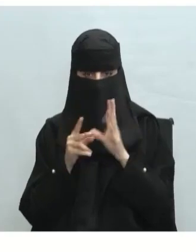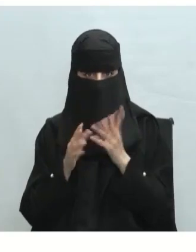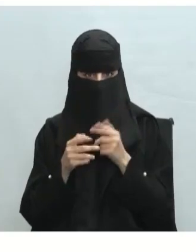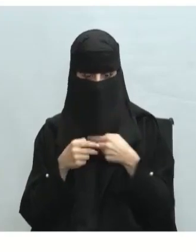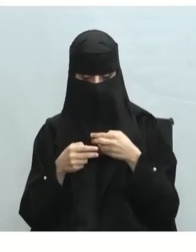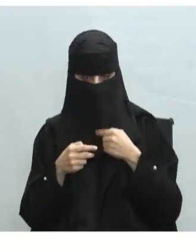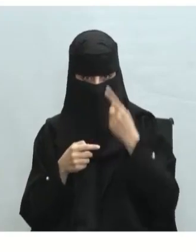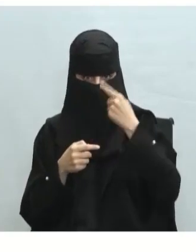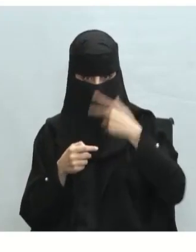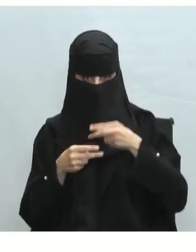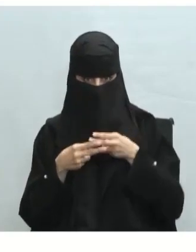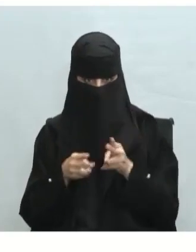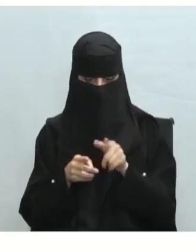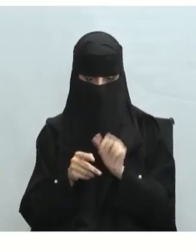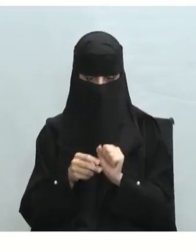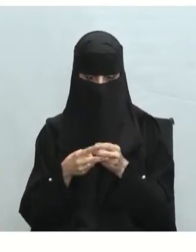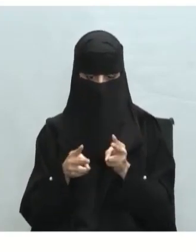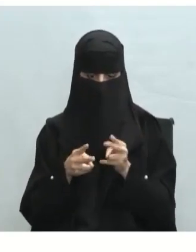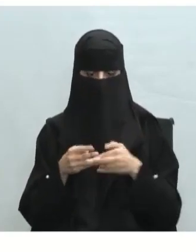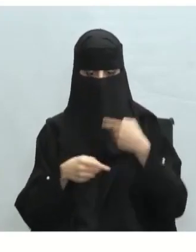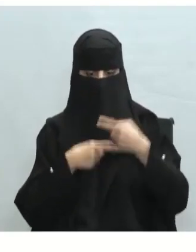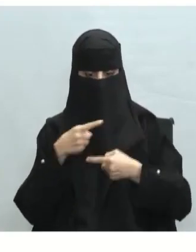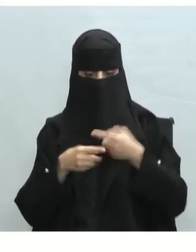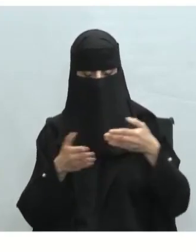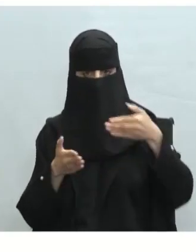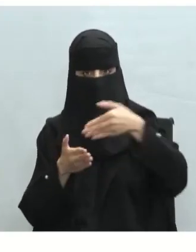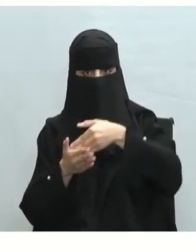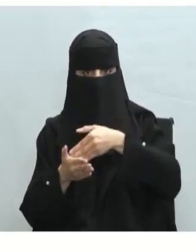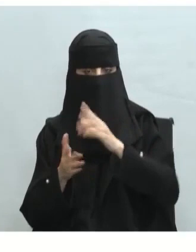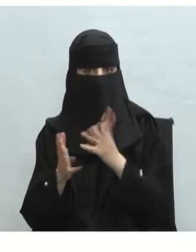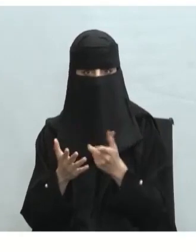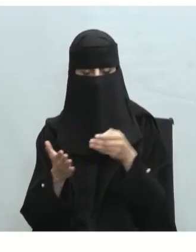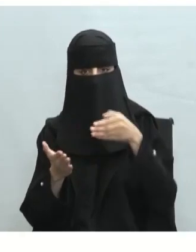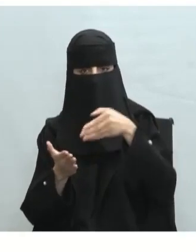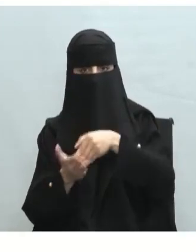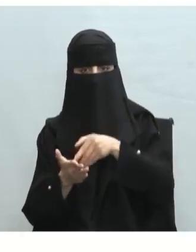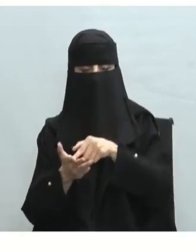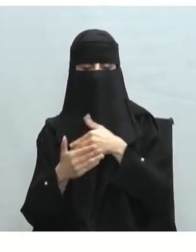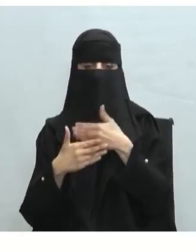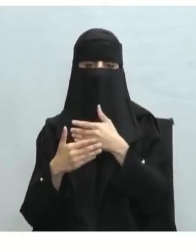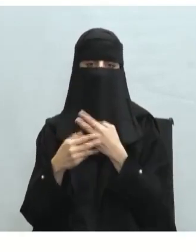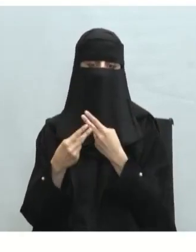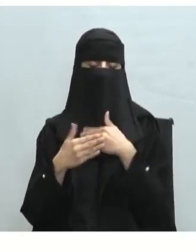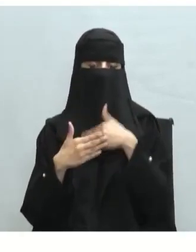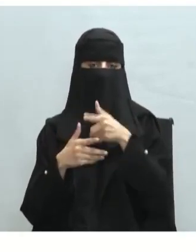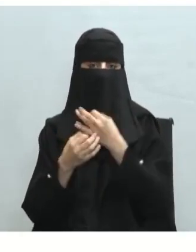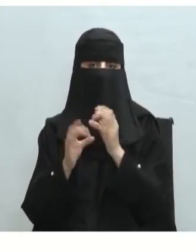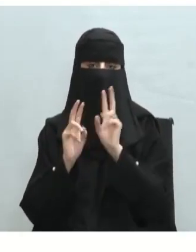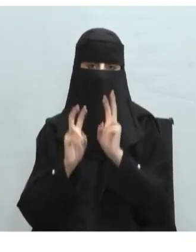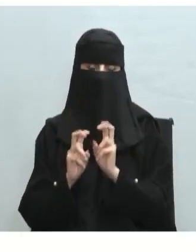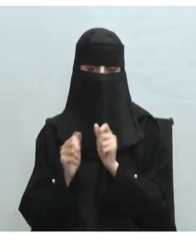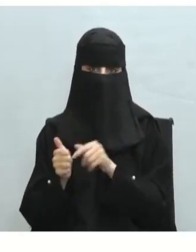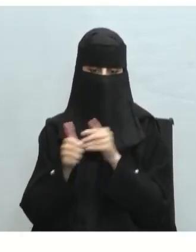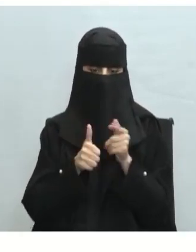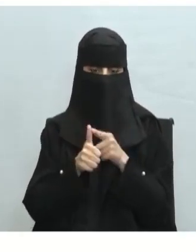حيث اوصلتك افكارك وستكون غدا حيث تاخذك افكارك هنا ما التفسير هنا يقول حاول ان تقدم تفسيرا